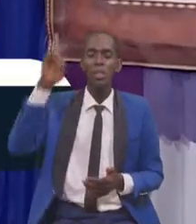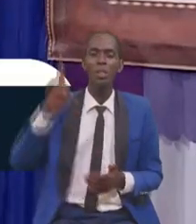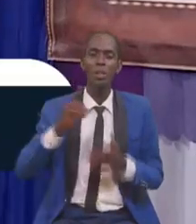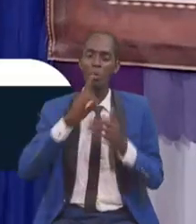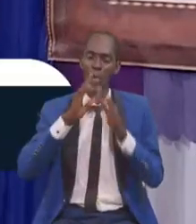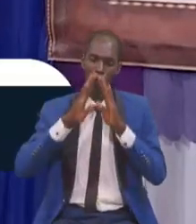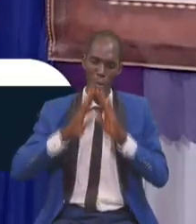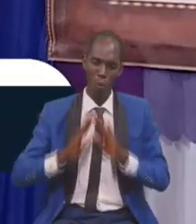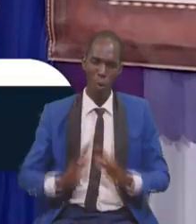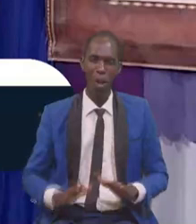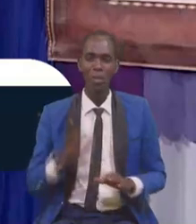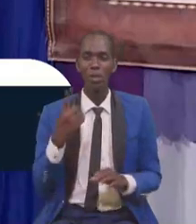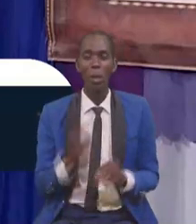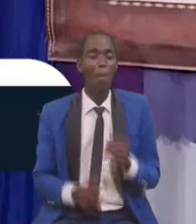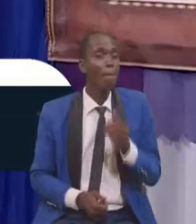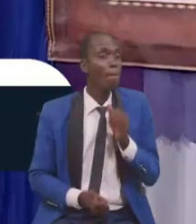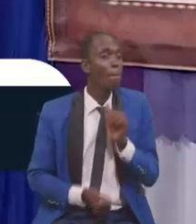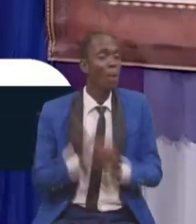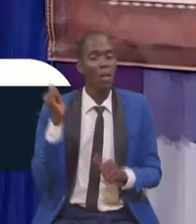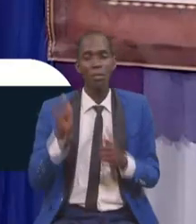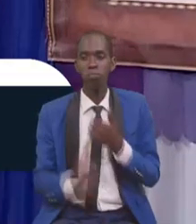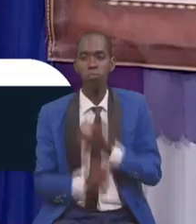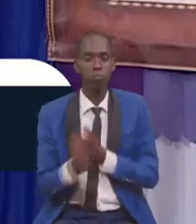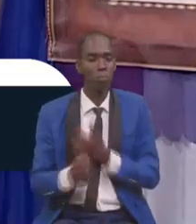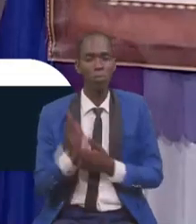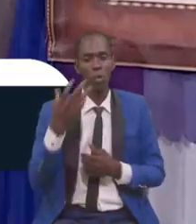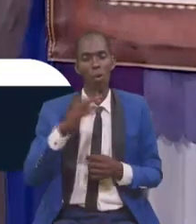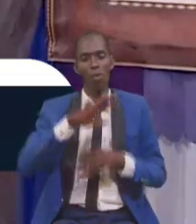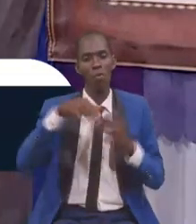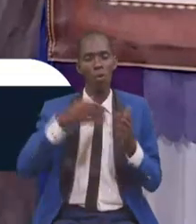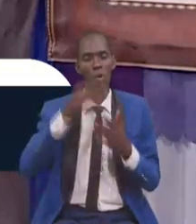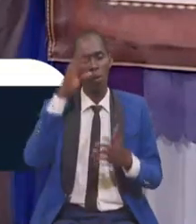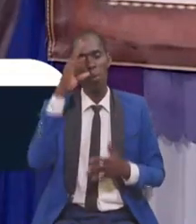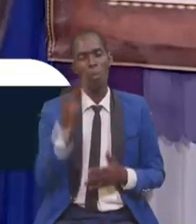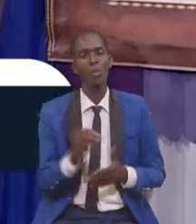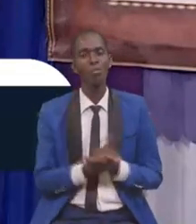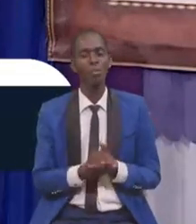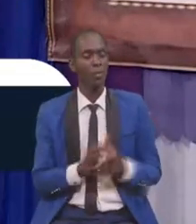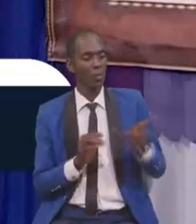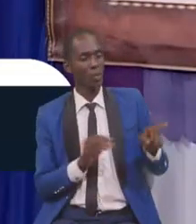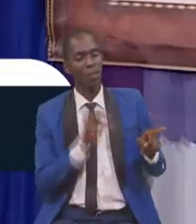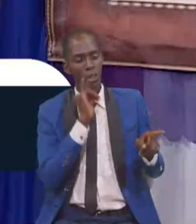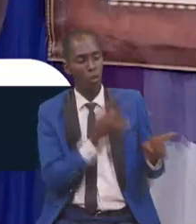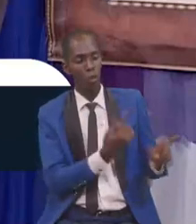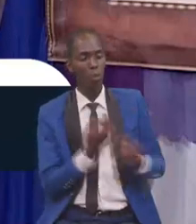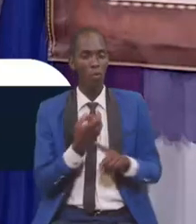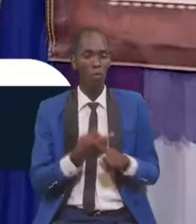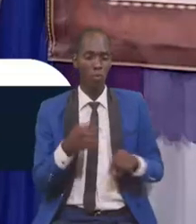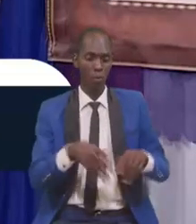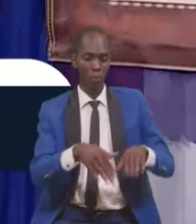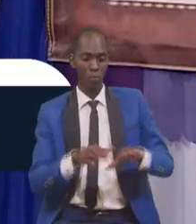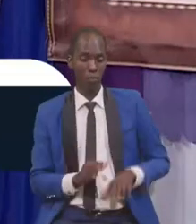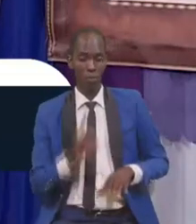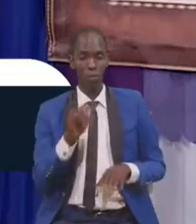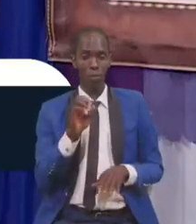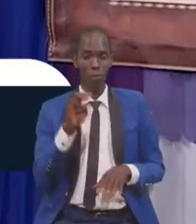Il a bridé. Il a dompté le plus violent de tous les hommes. L'homme là sortait de la tombe